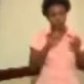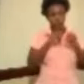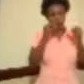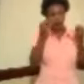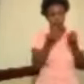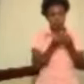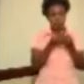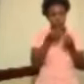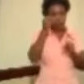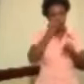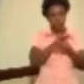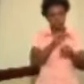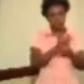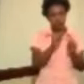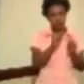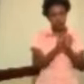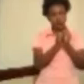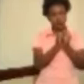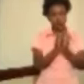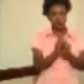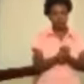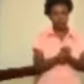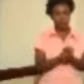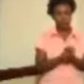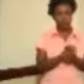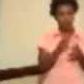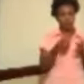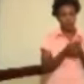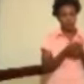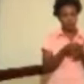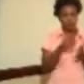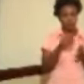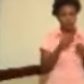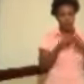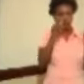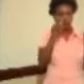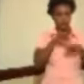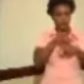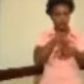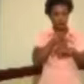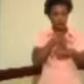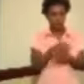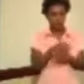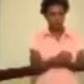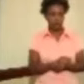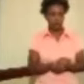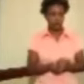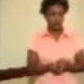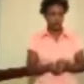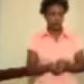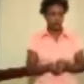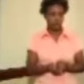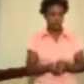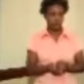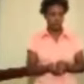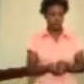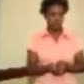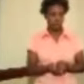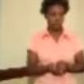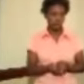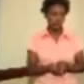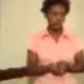combite, pour pouvoir faire exploiter terre-là d'une dimension rationnelle. Bien, monsieur et Si